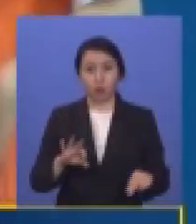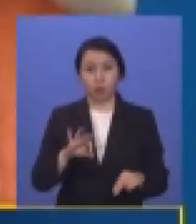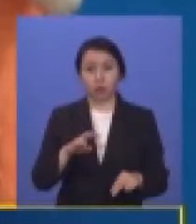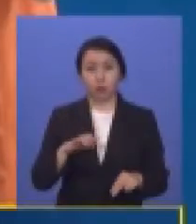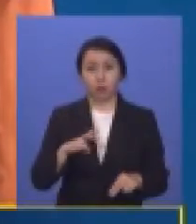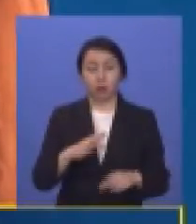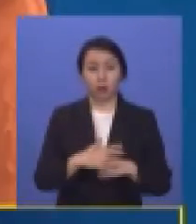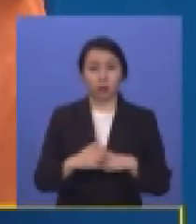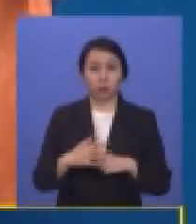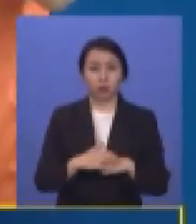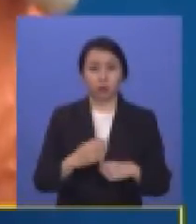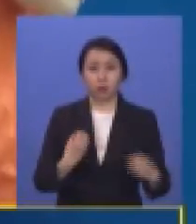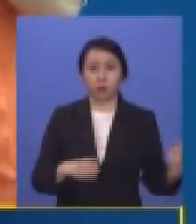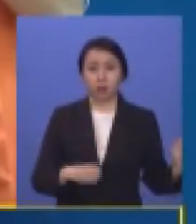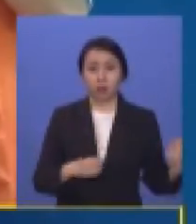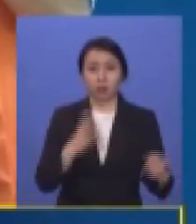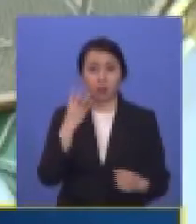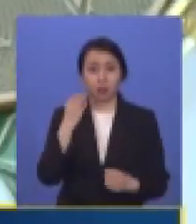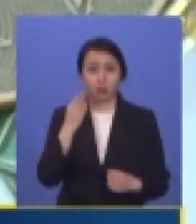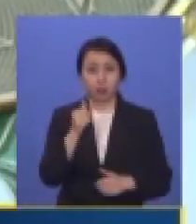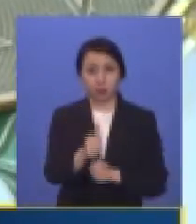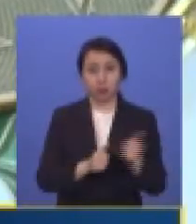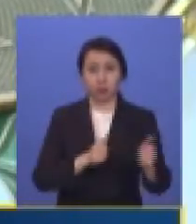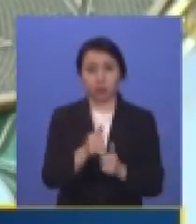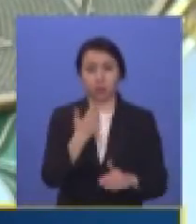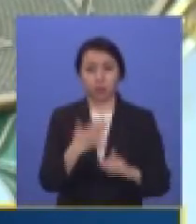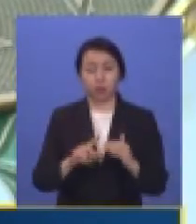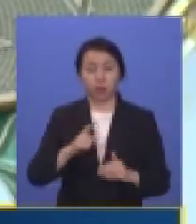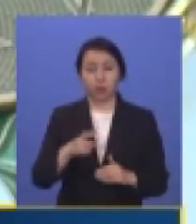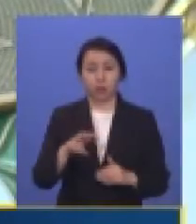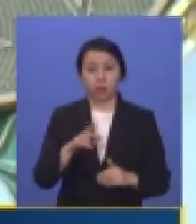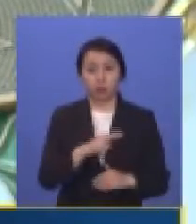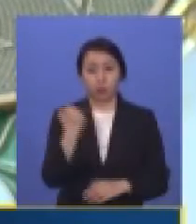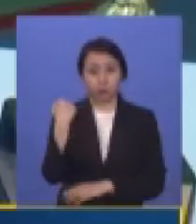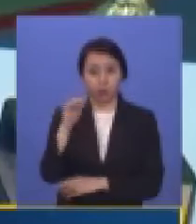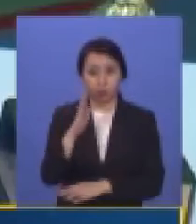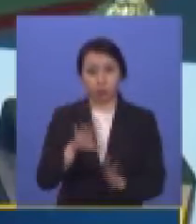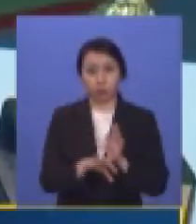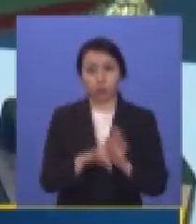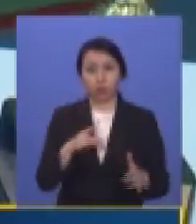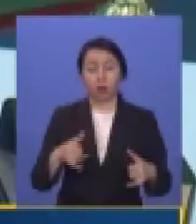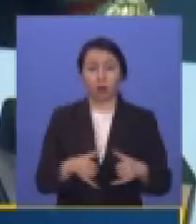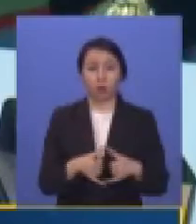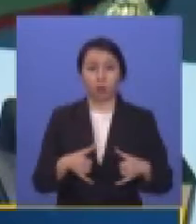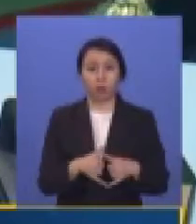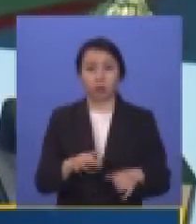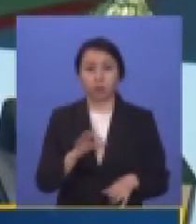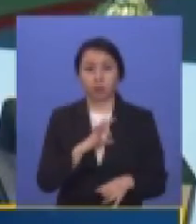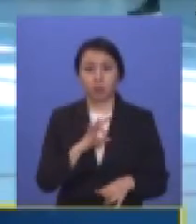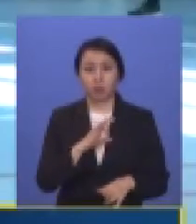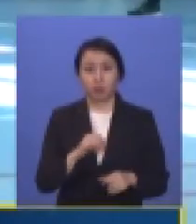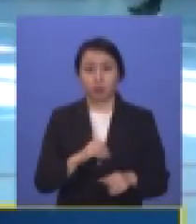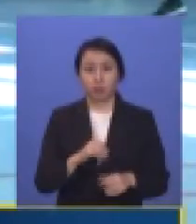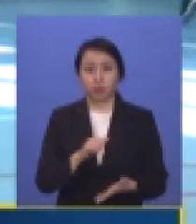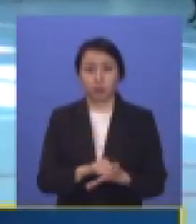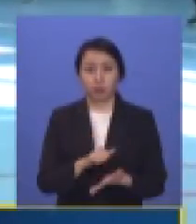Ускемена, Кокшетау, Тараза и Алматы. Соревнования завершатся 1 июня. Победители будут награждены кубками, медалями и